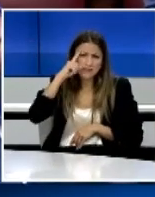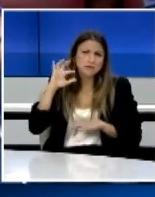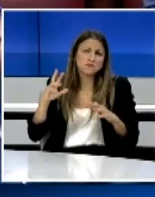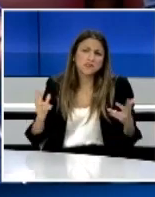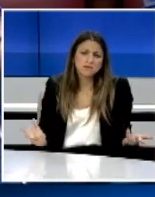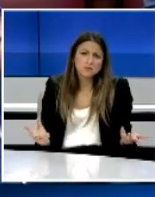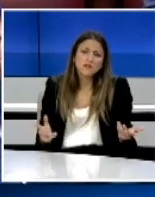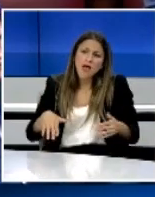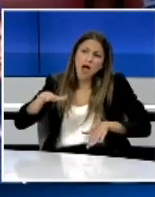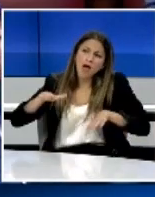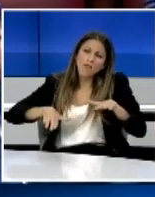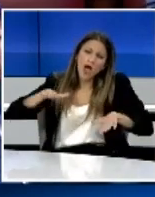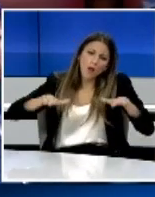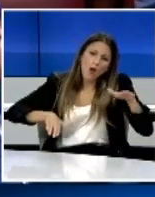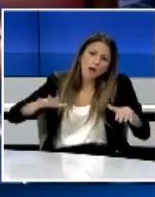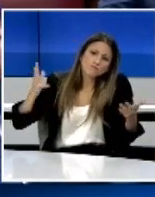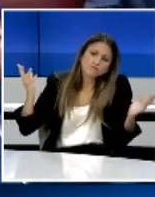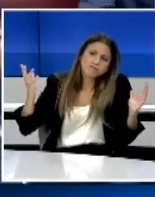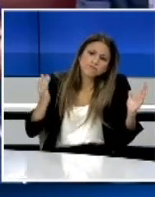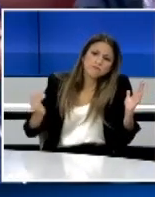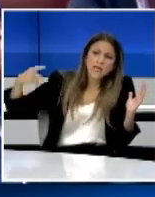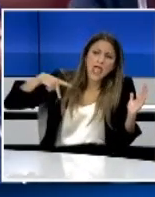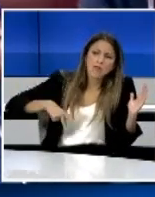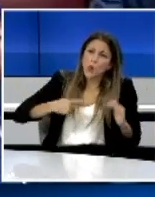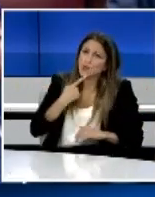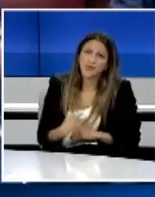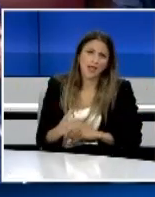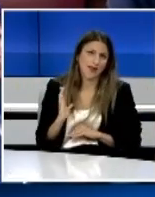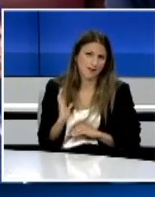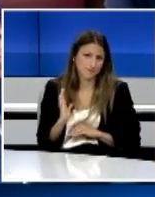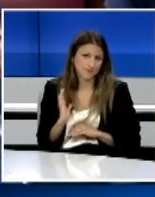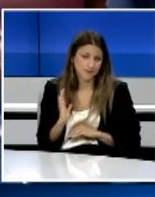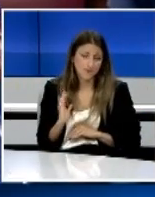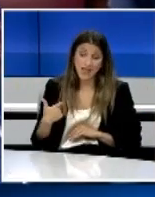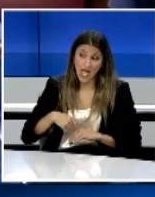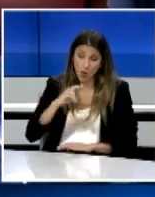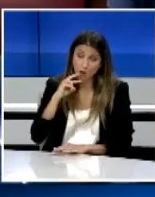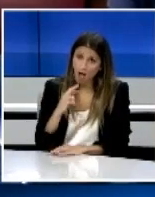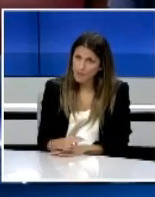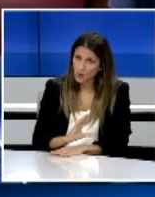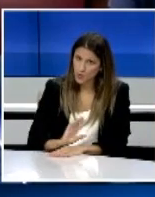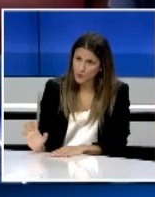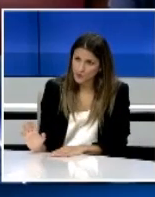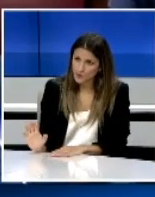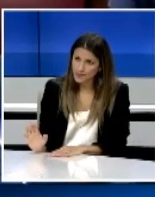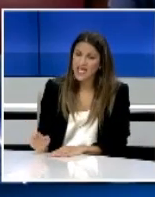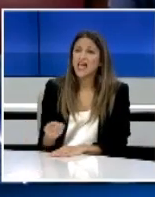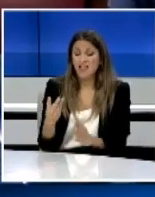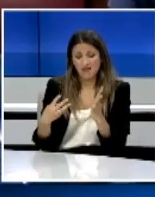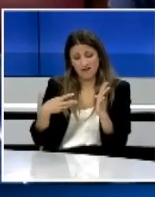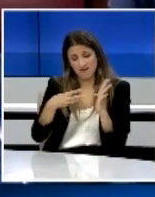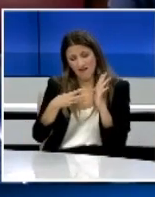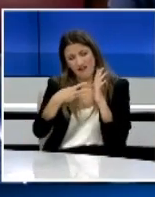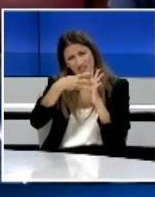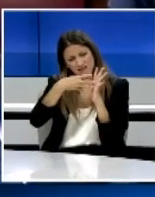στην υποκειμενική κρίση της πολιτικής τους ηγεσίας. Και σας λέω, σας λέμε, ότι αυτοί οι 2 λόγοι είναι πέρα